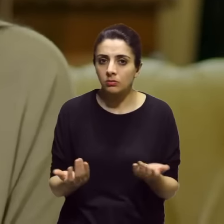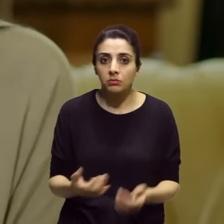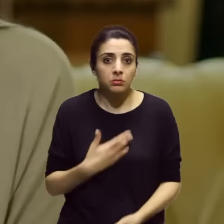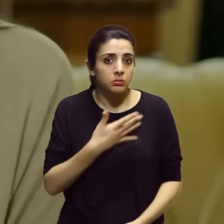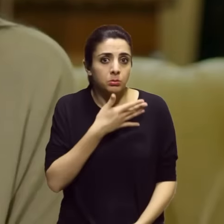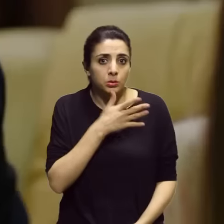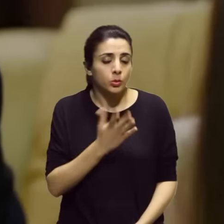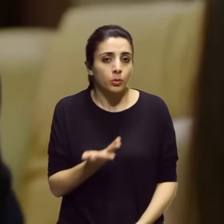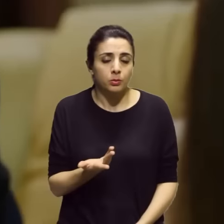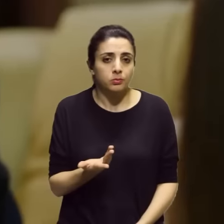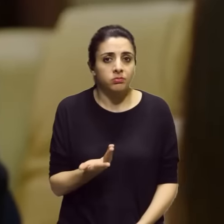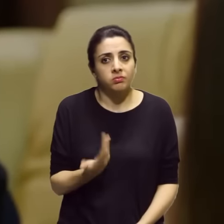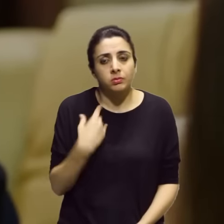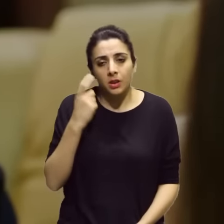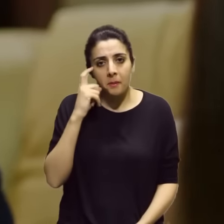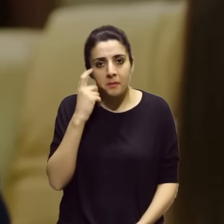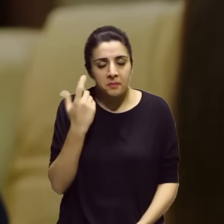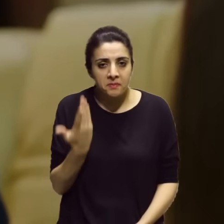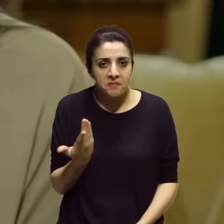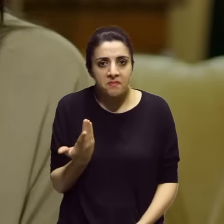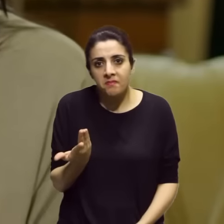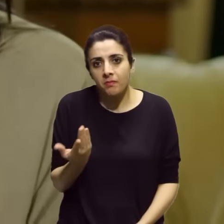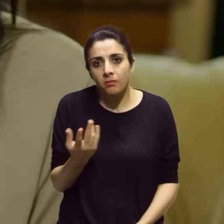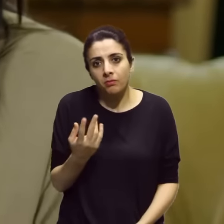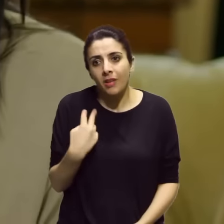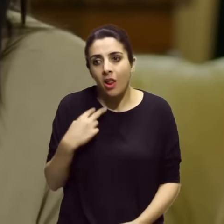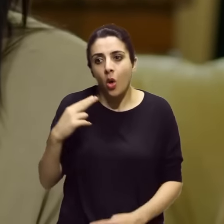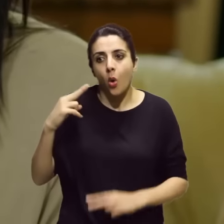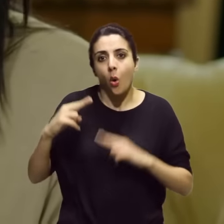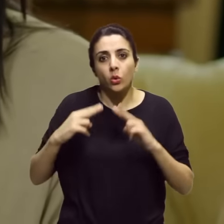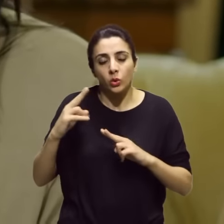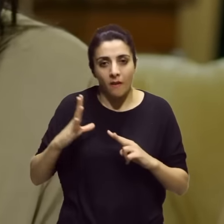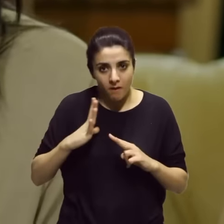Yani bilmiyorum ki. Herhalde işte görüşüyoruz.